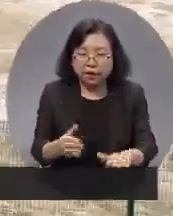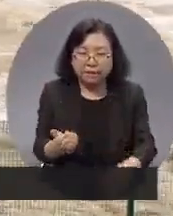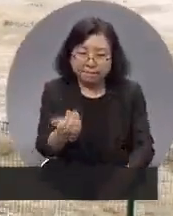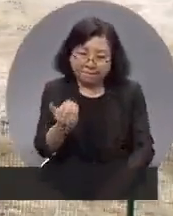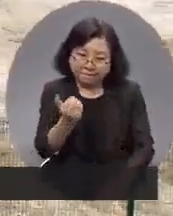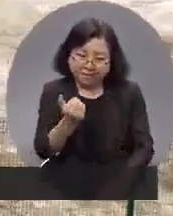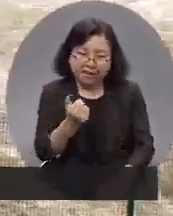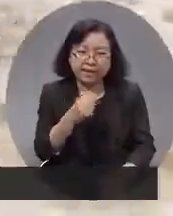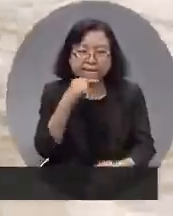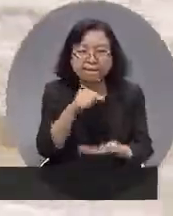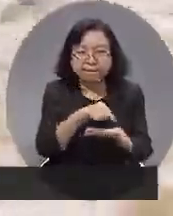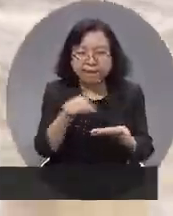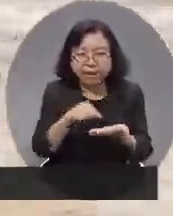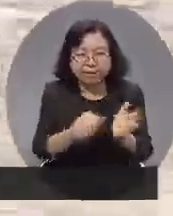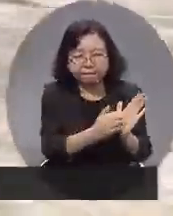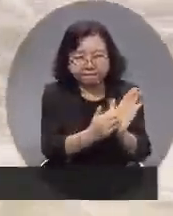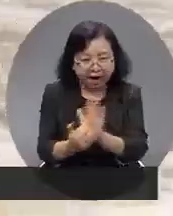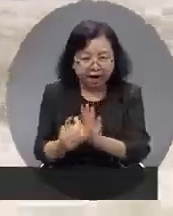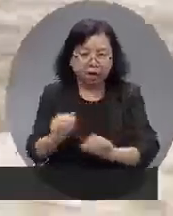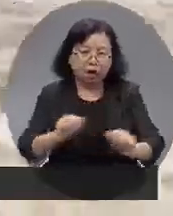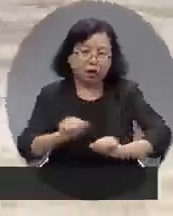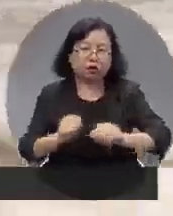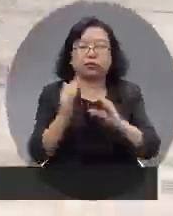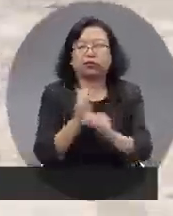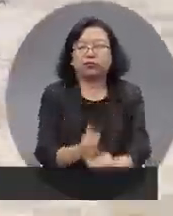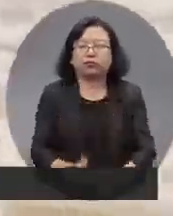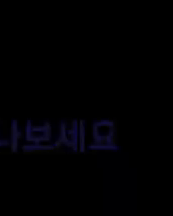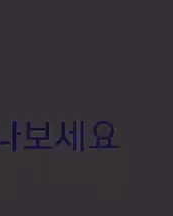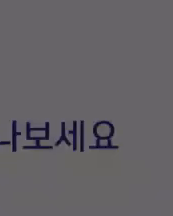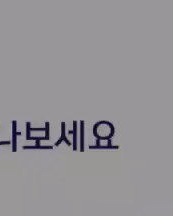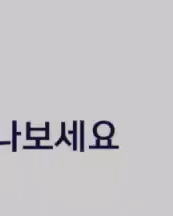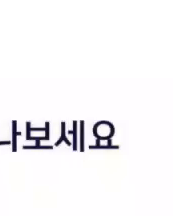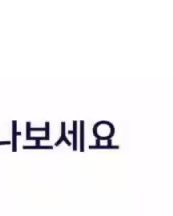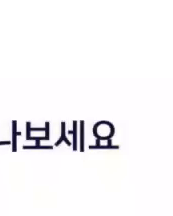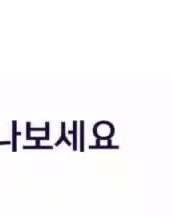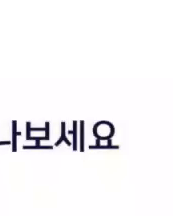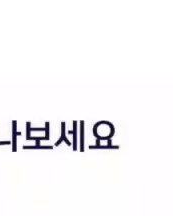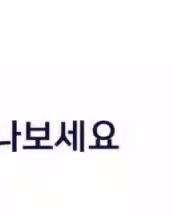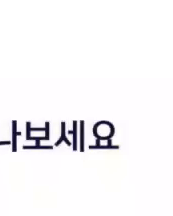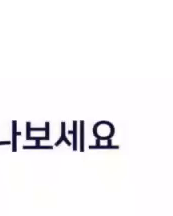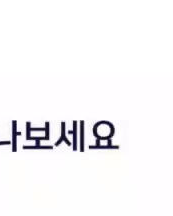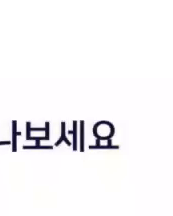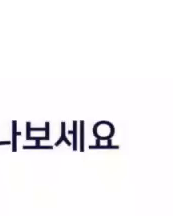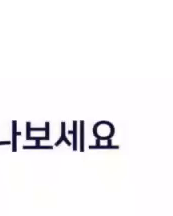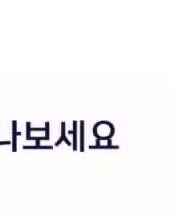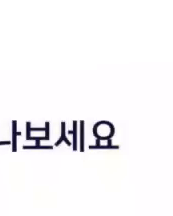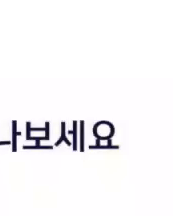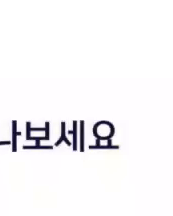피해를 예방하고 있습니다. MBC 뉴스 허지입니다.